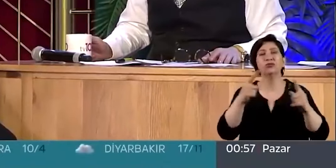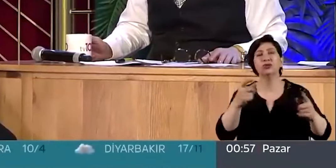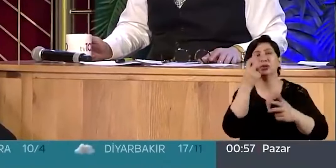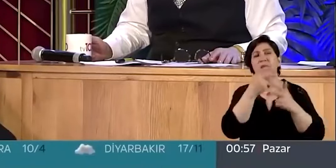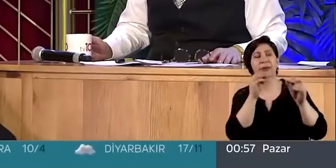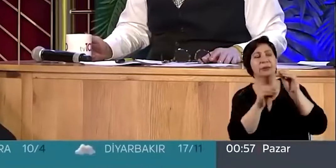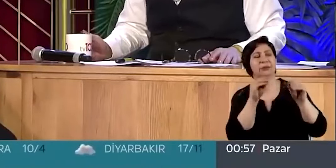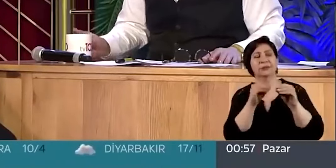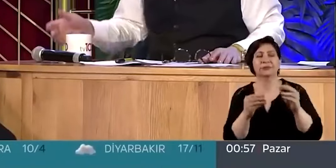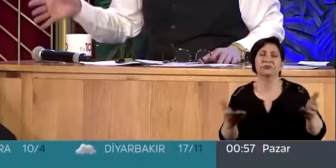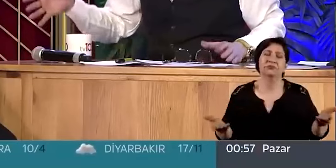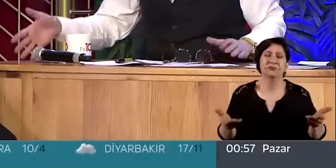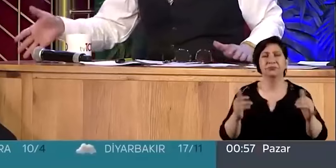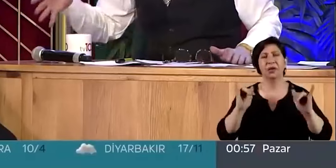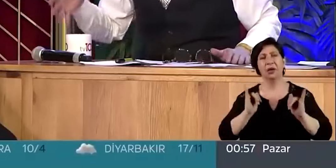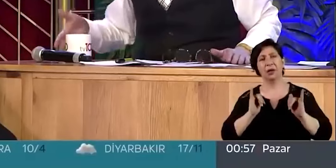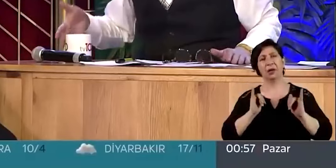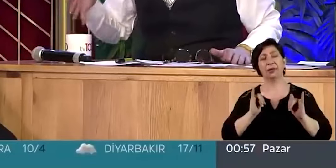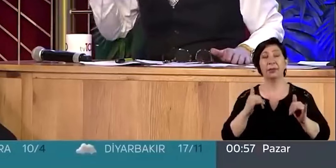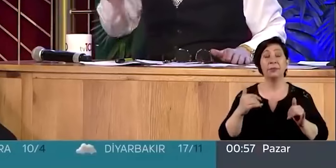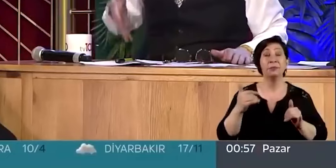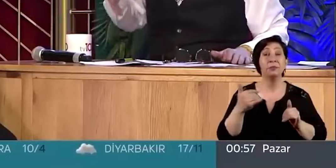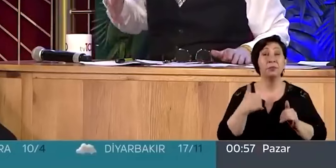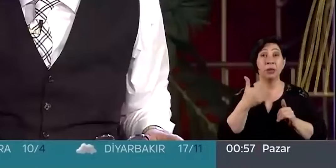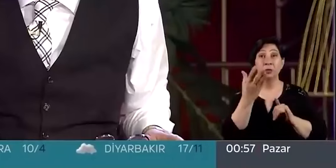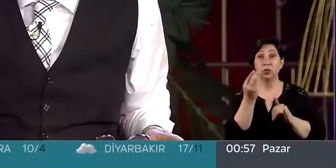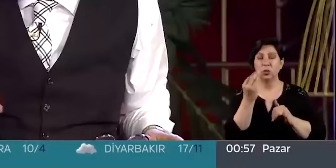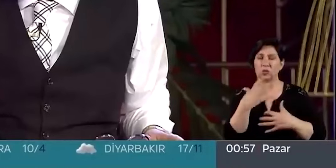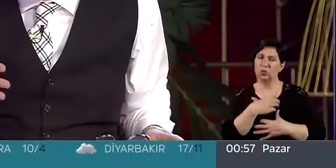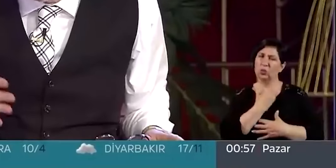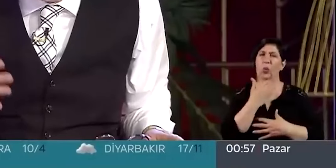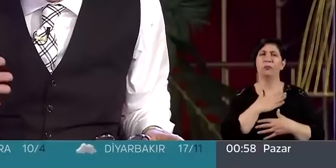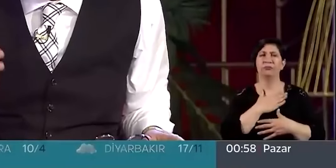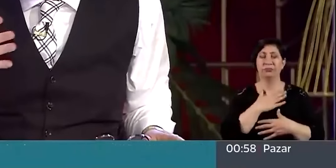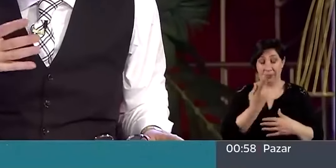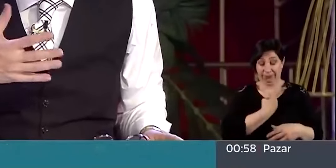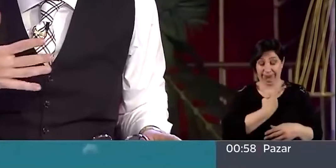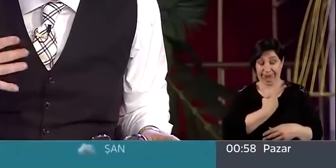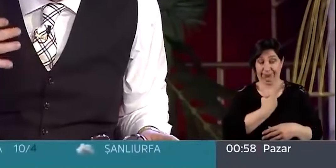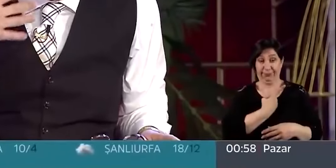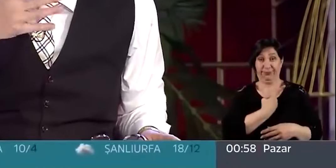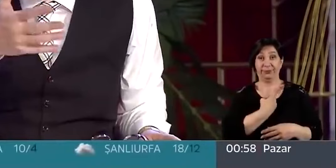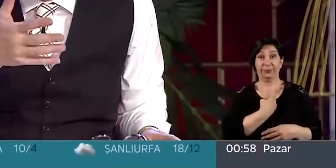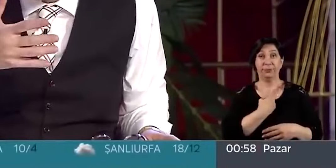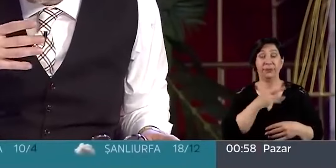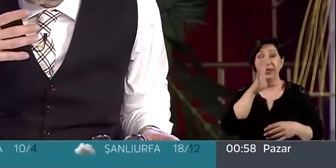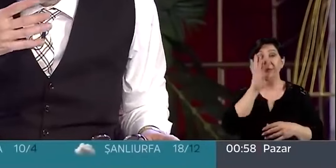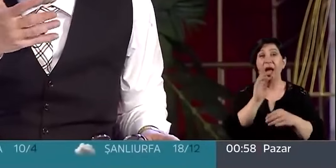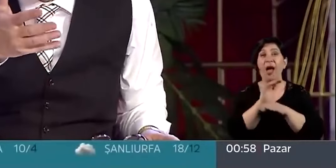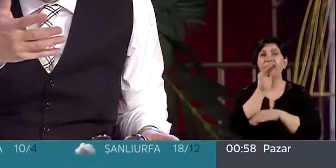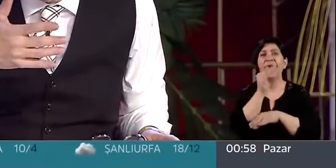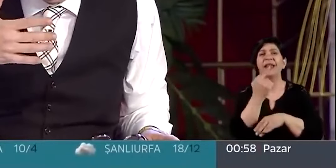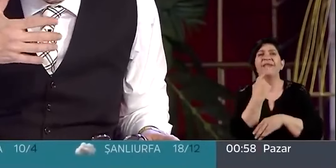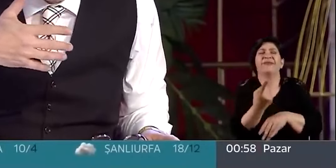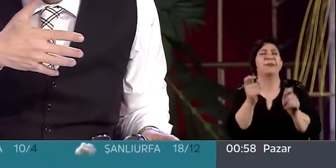atarsın. Sonra yer içersin. Ben özellikle şuna çok içerliyorum. Yani ben tabii ki böyle kimsenin hayatı